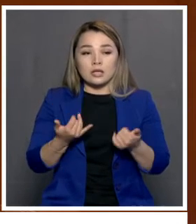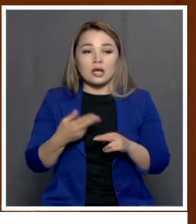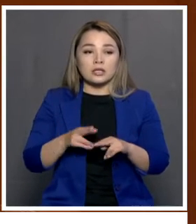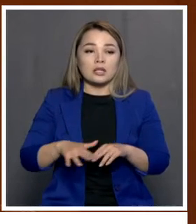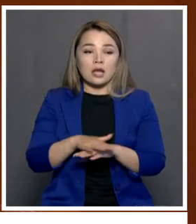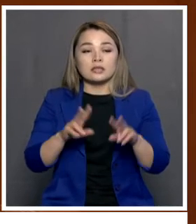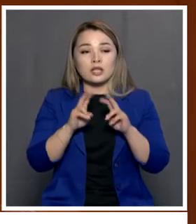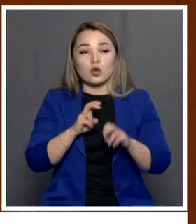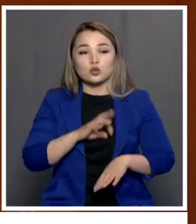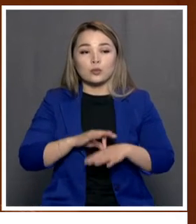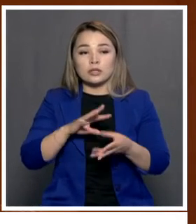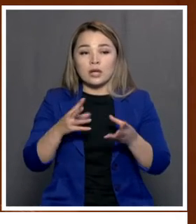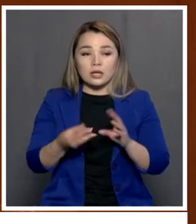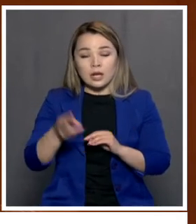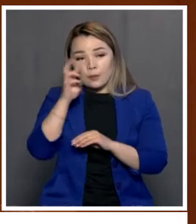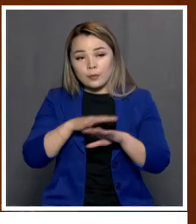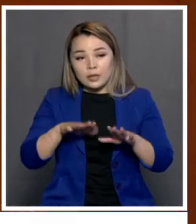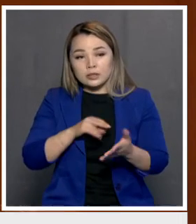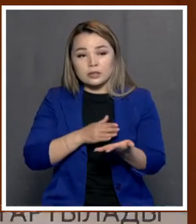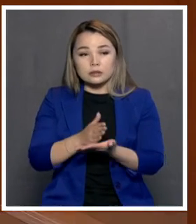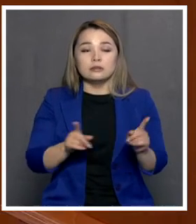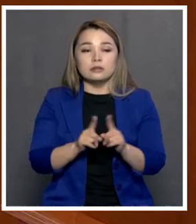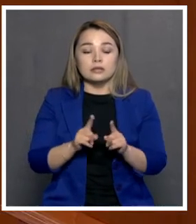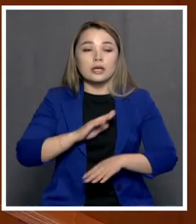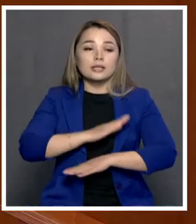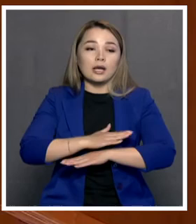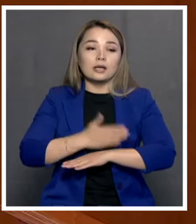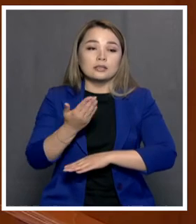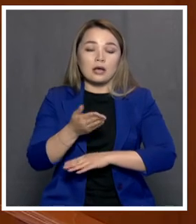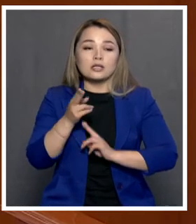тексеру нәтижелеріне мемлекеттік қызметкерлердің